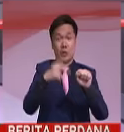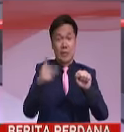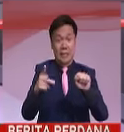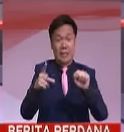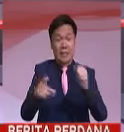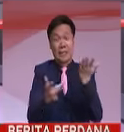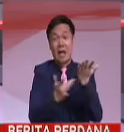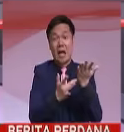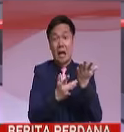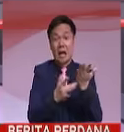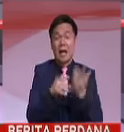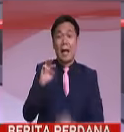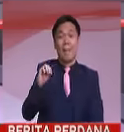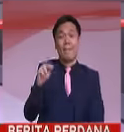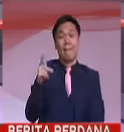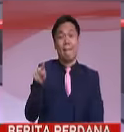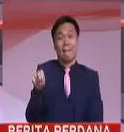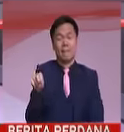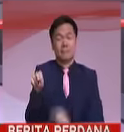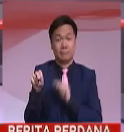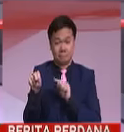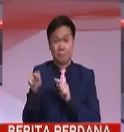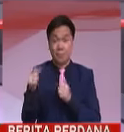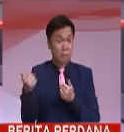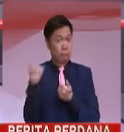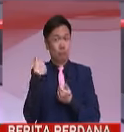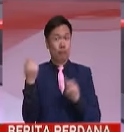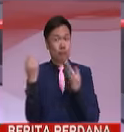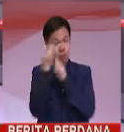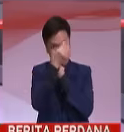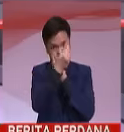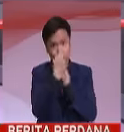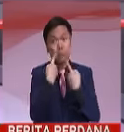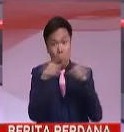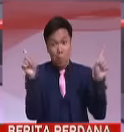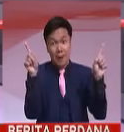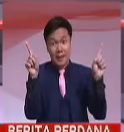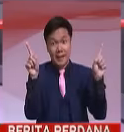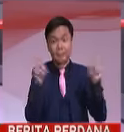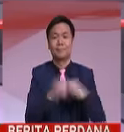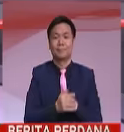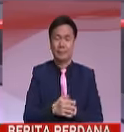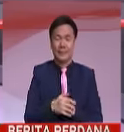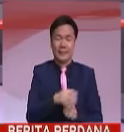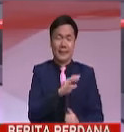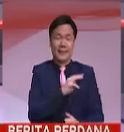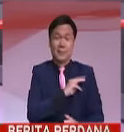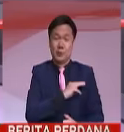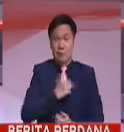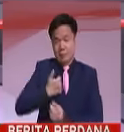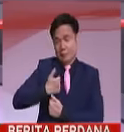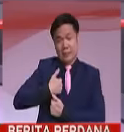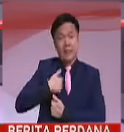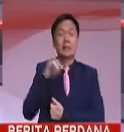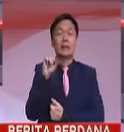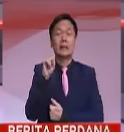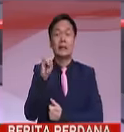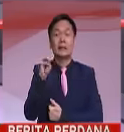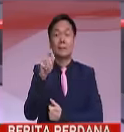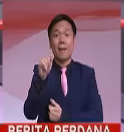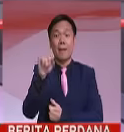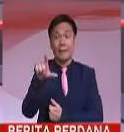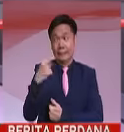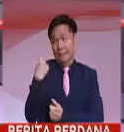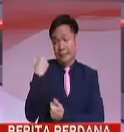teknikal majelis keselamatan negara MKN yang diumumkan mencuci kanan Cluster keselamatan Datuk Sri Ismail sabia Kopaja